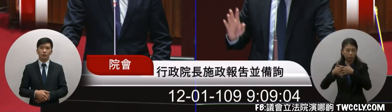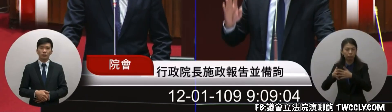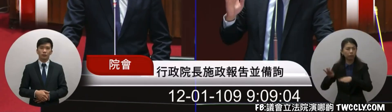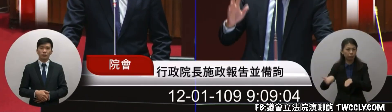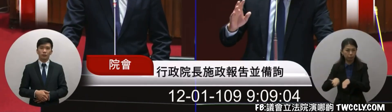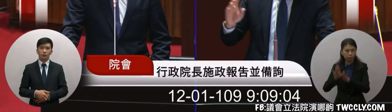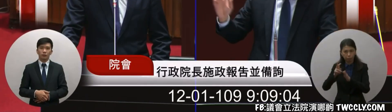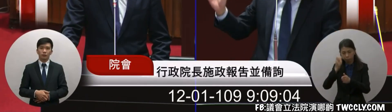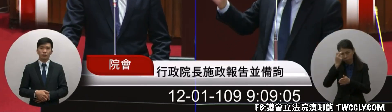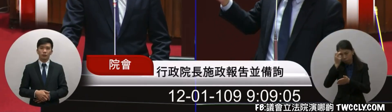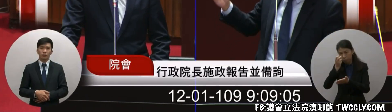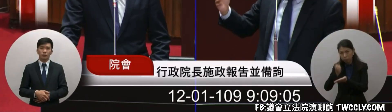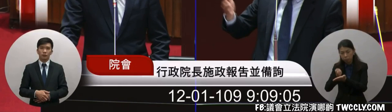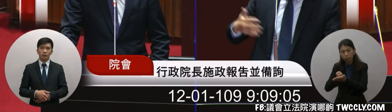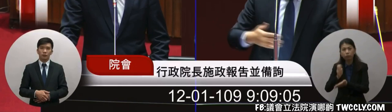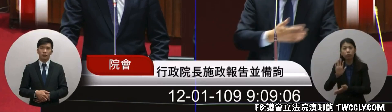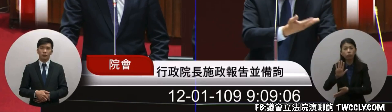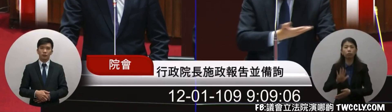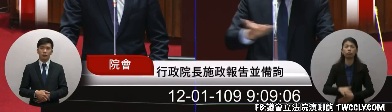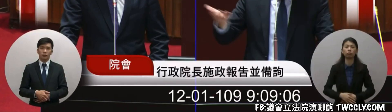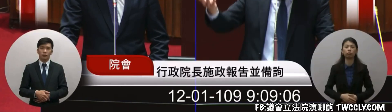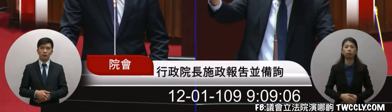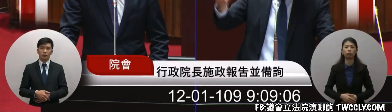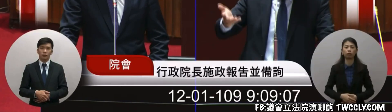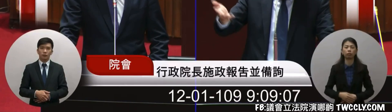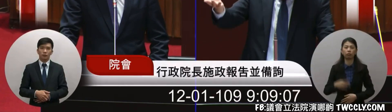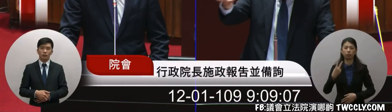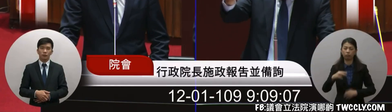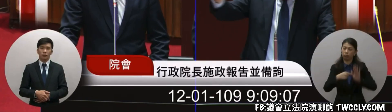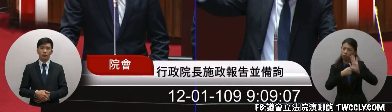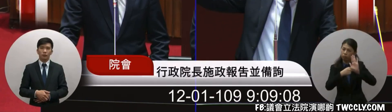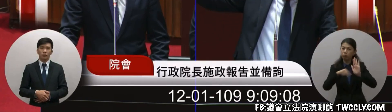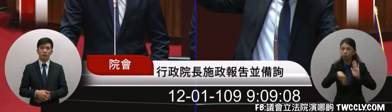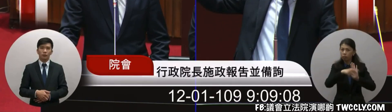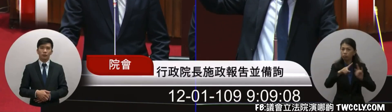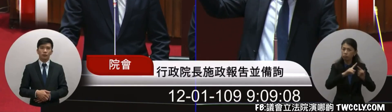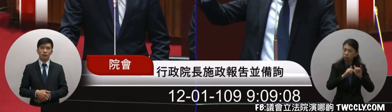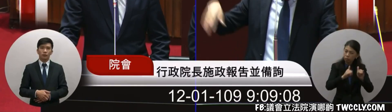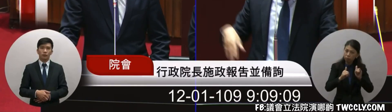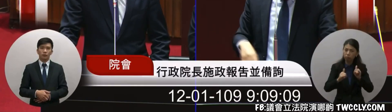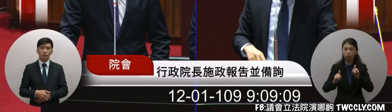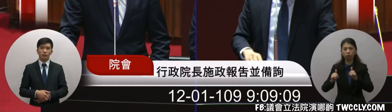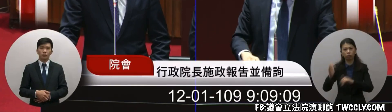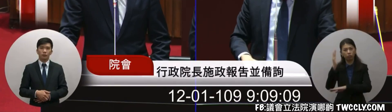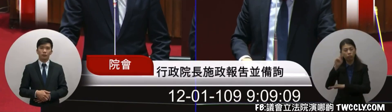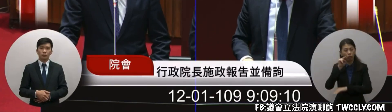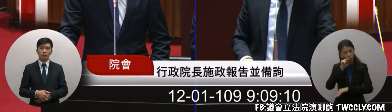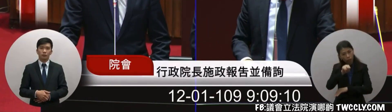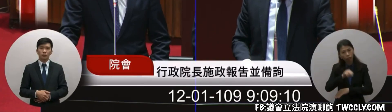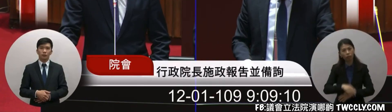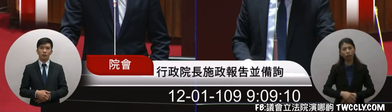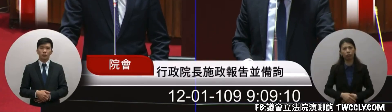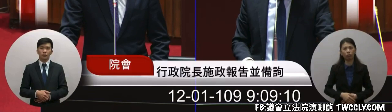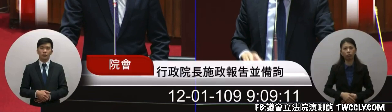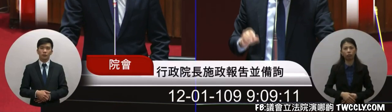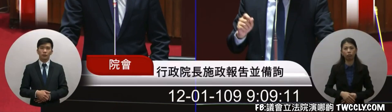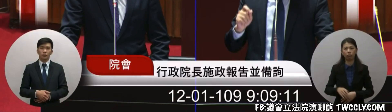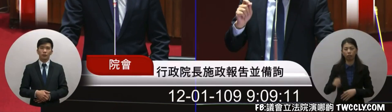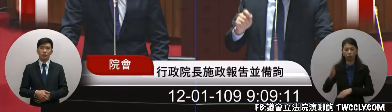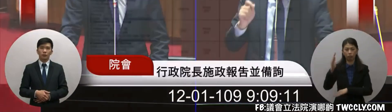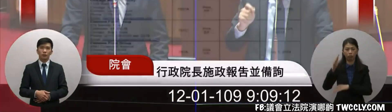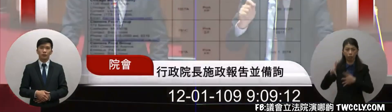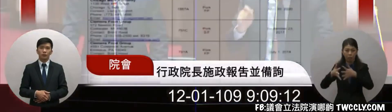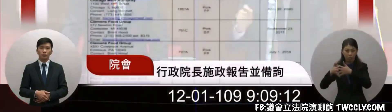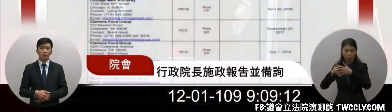事，甚至我要给各位看一下哈，就是也给国文还有院长诸位看，其实他们连这个所谓的清单哈，就是